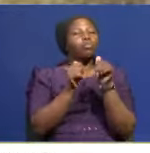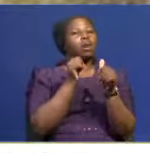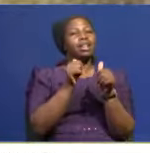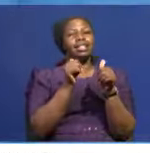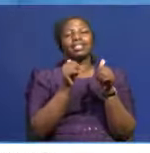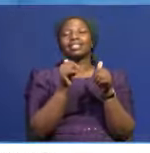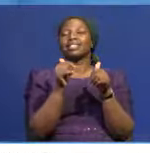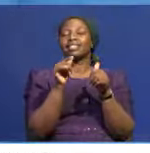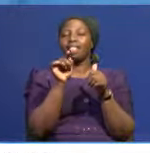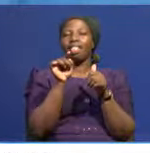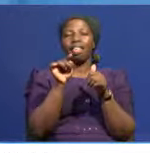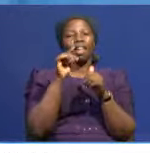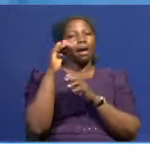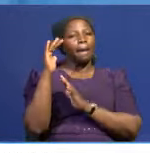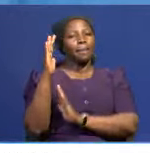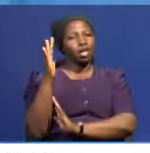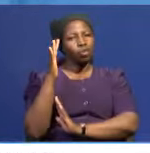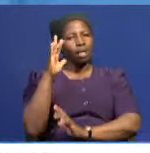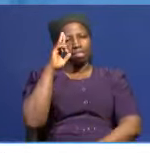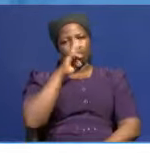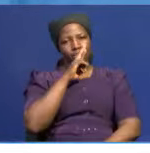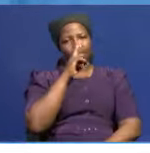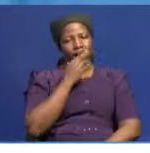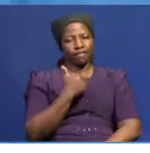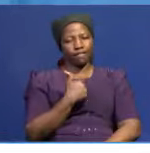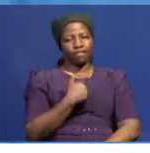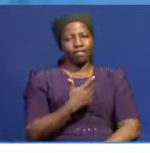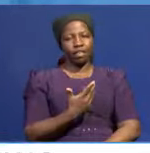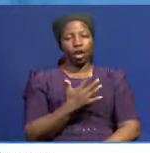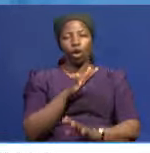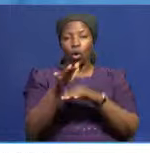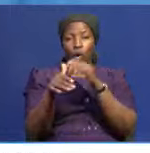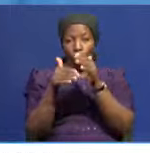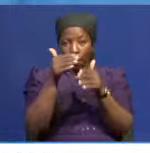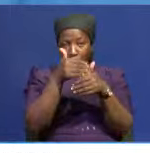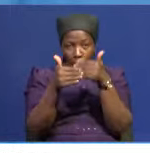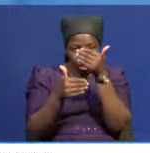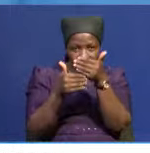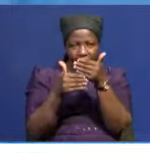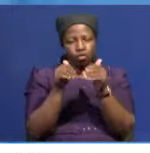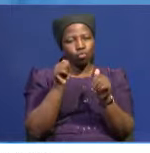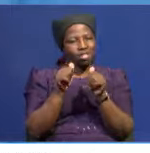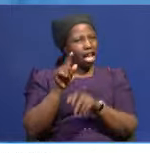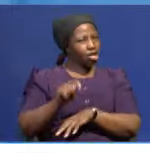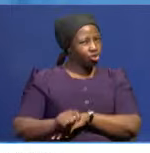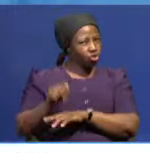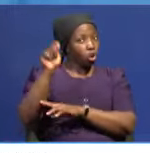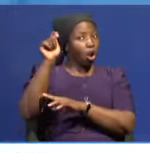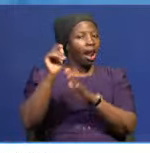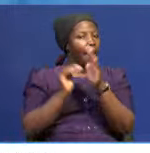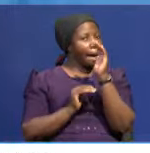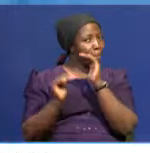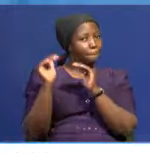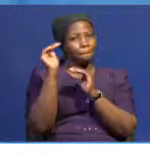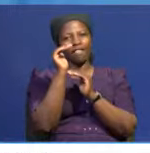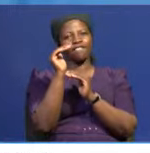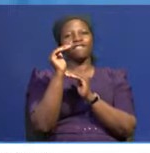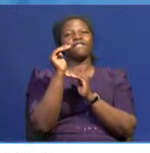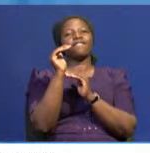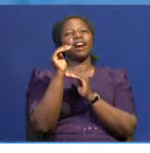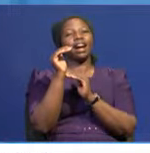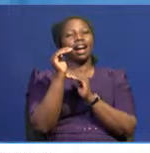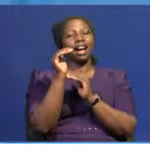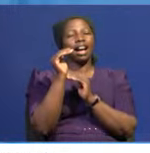la kiusalama. All buildings that have been built beyond the heights that are provided for in